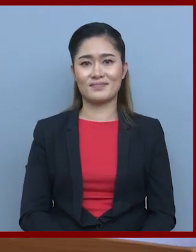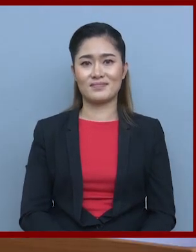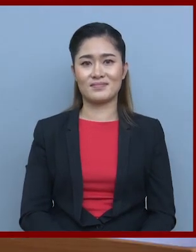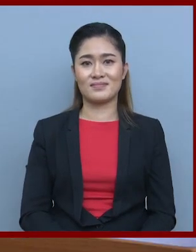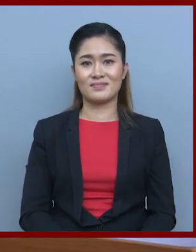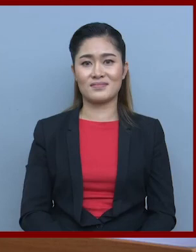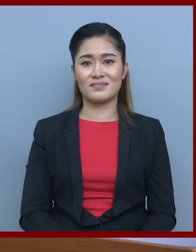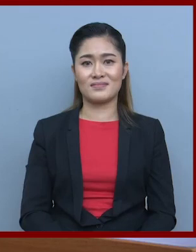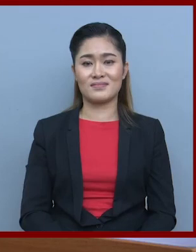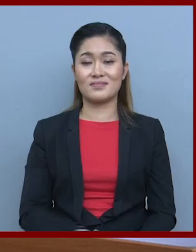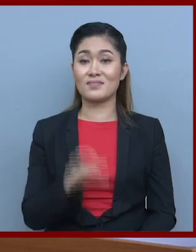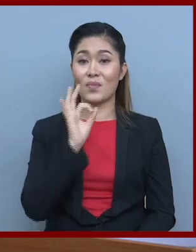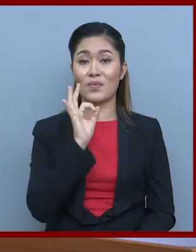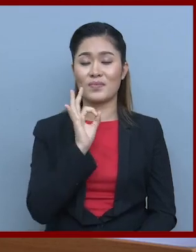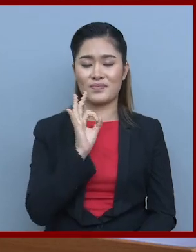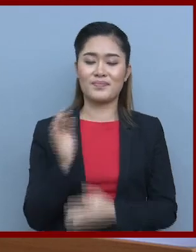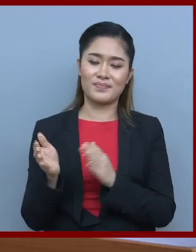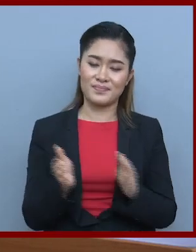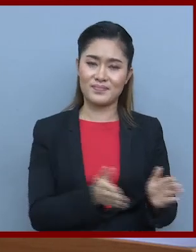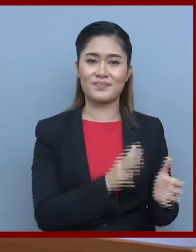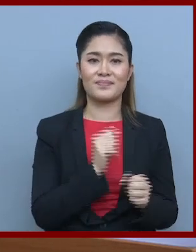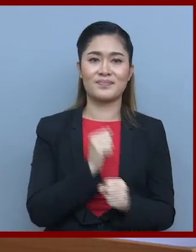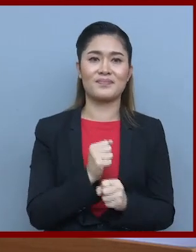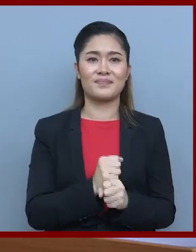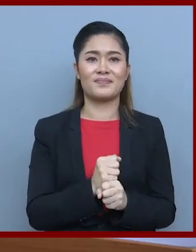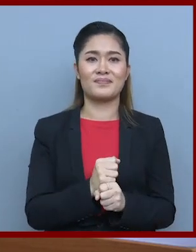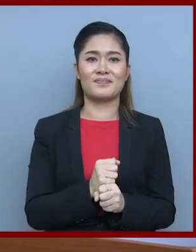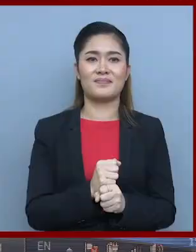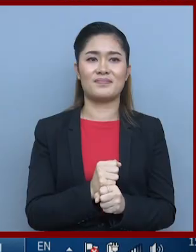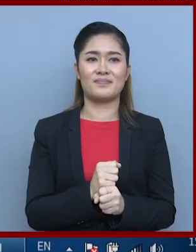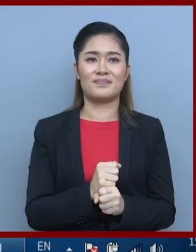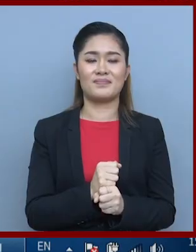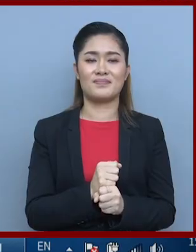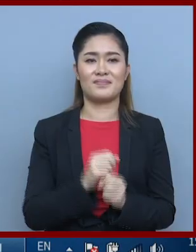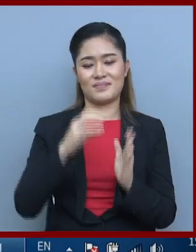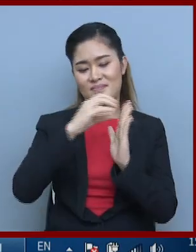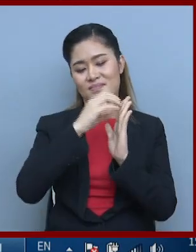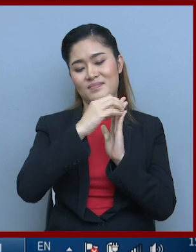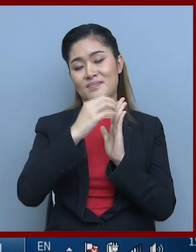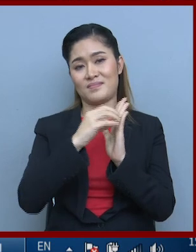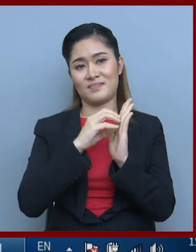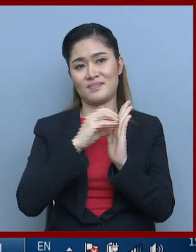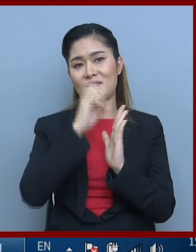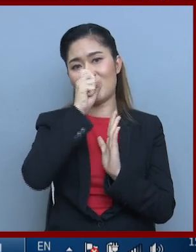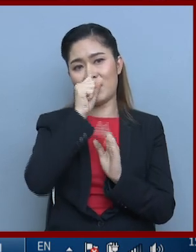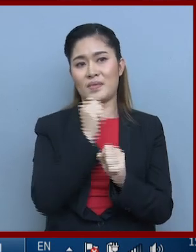เราได้แล้วทีนี้ต่อไปครูจะลาก Spin Down Button มาบน Panel